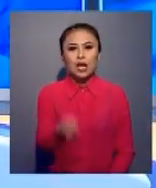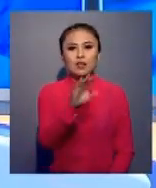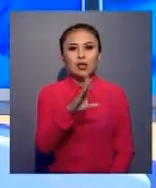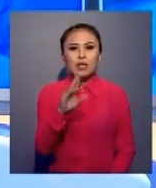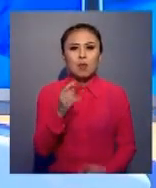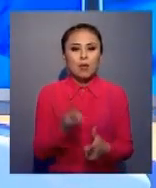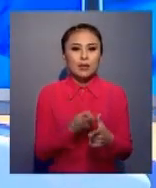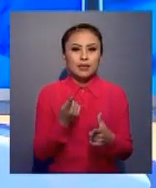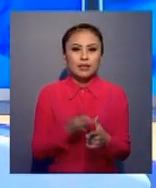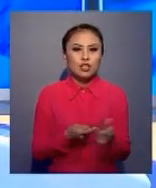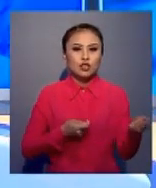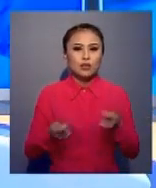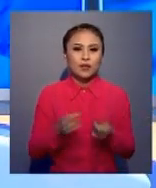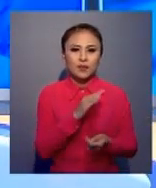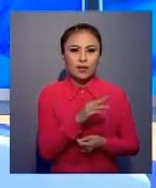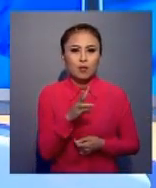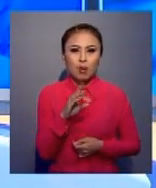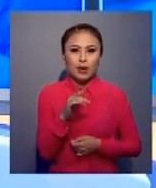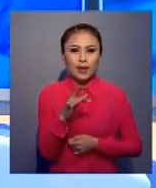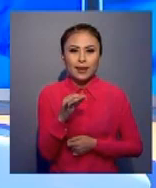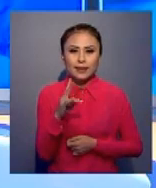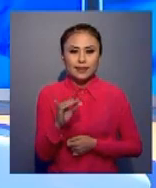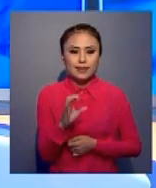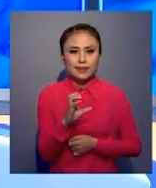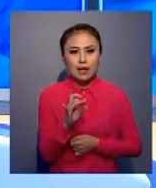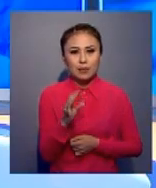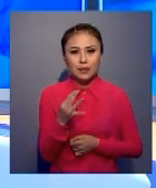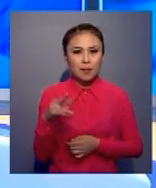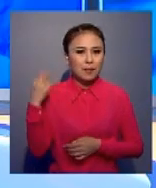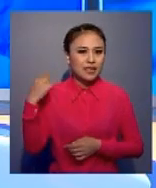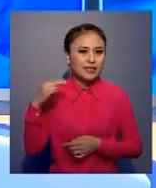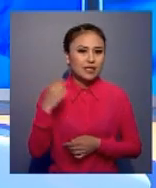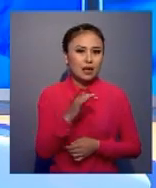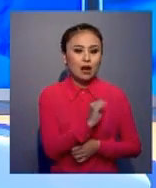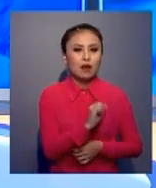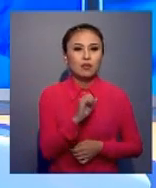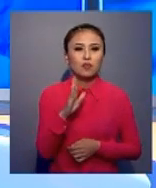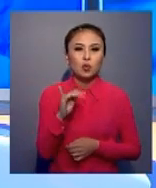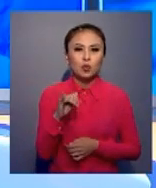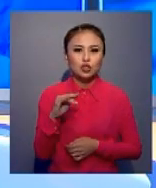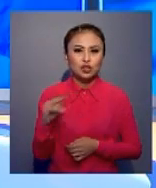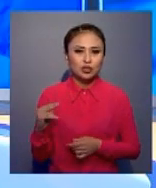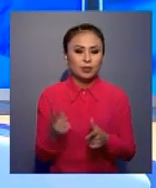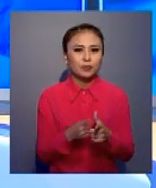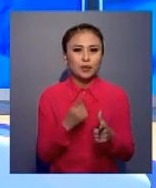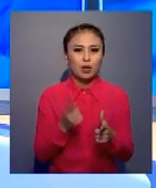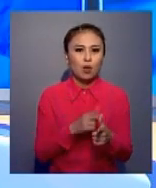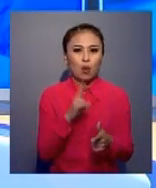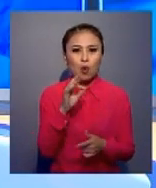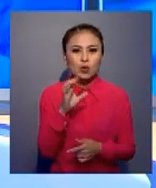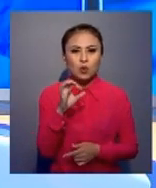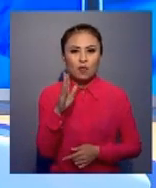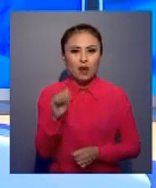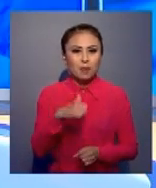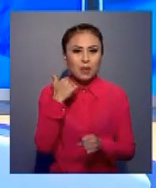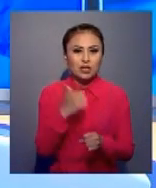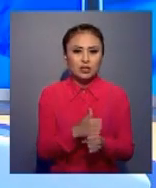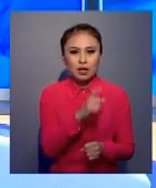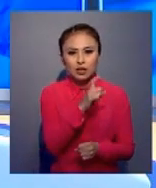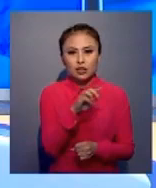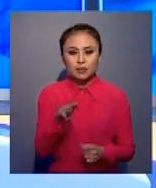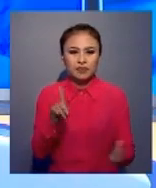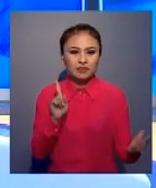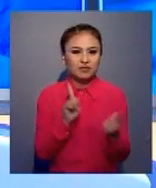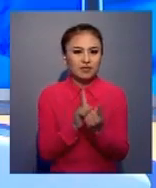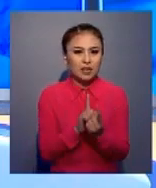Еуроодақ дипломатиясының жетекшісі Федерика Могерини, Сербия президенті Александр Вучич және Косово басшысы Хачим Тачимен екіжақты